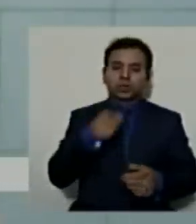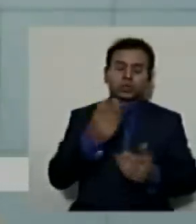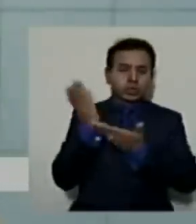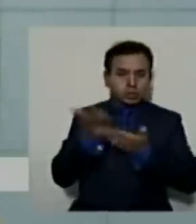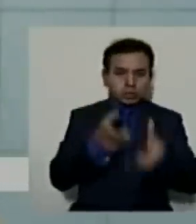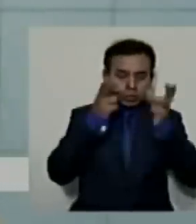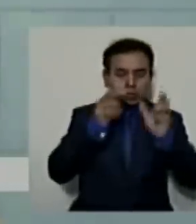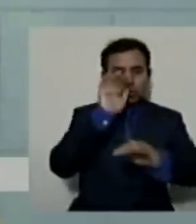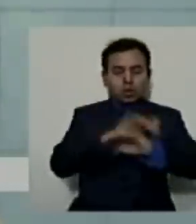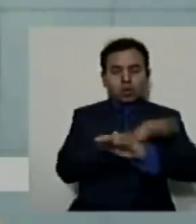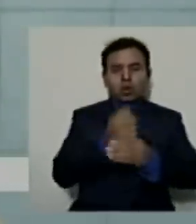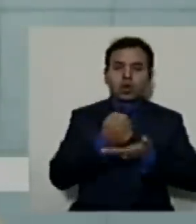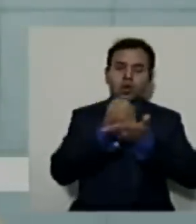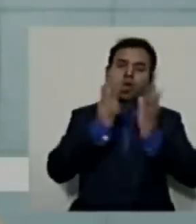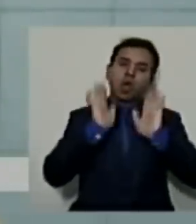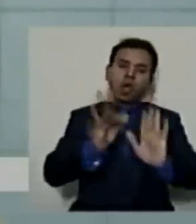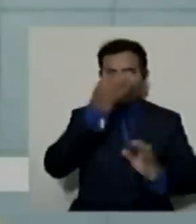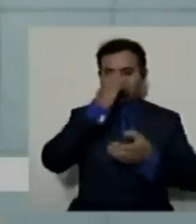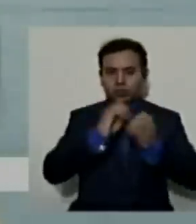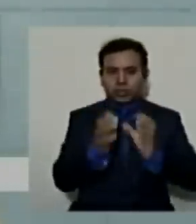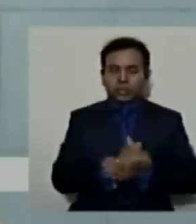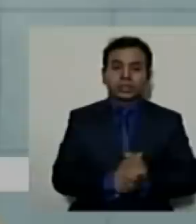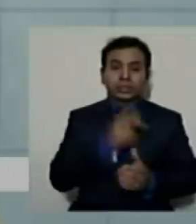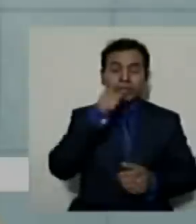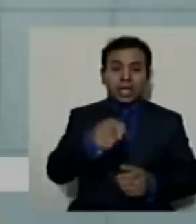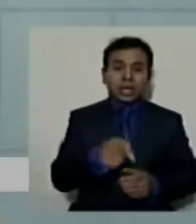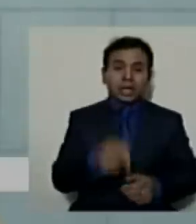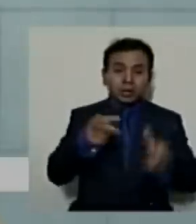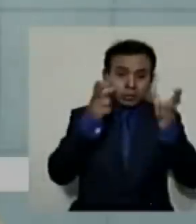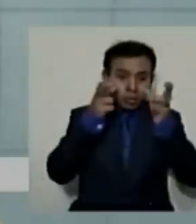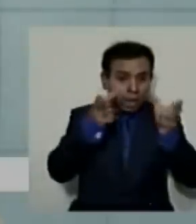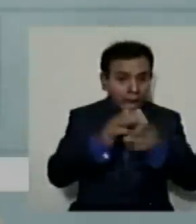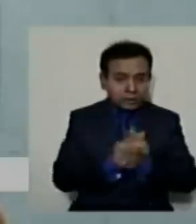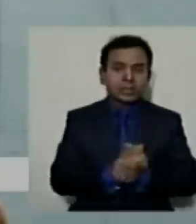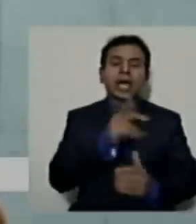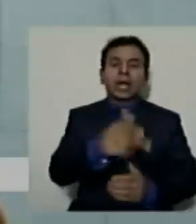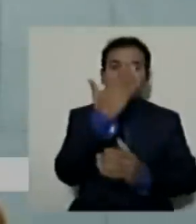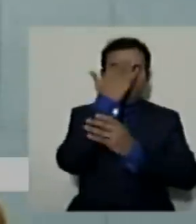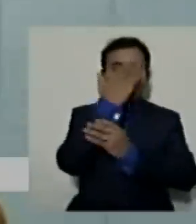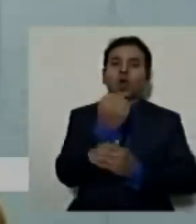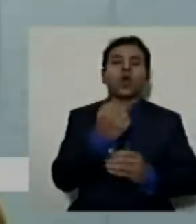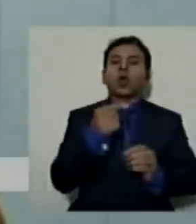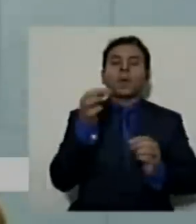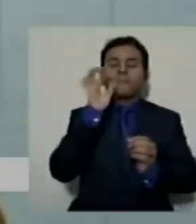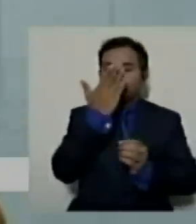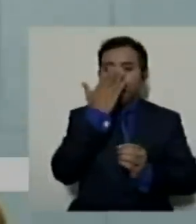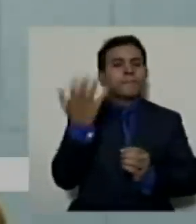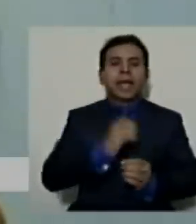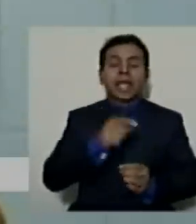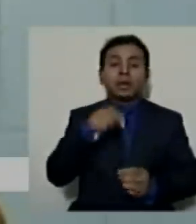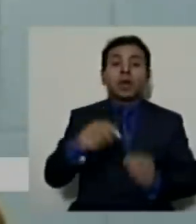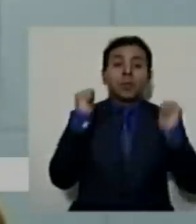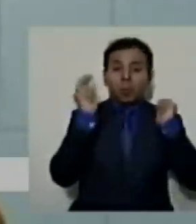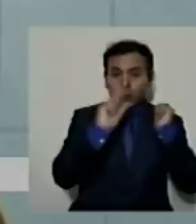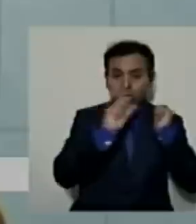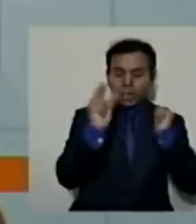তারা আসলে সুস্থ, তাদের হয়তো যারা পজিটিভ কেস আমরা পাই কোনোভাবে তাদের সংস্পর্শে আসা হয়,